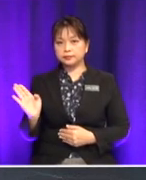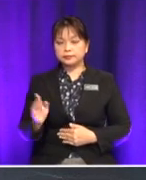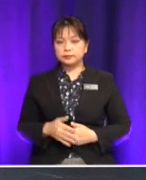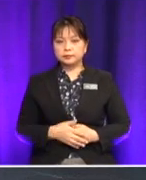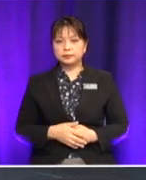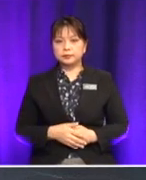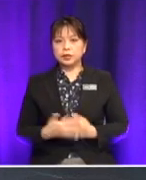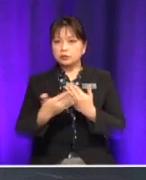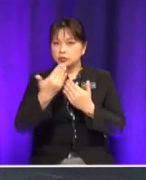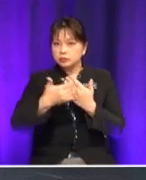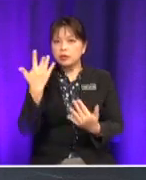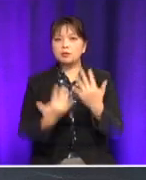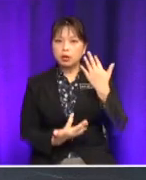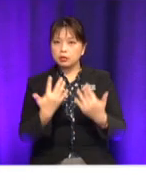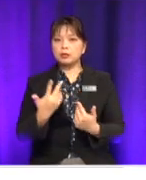mudah terbakar